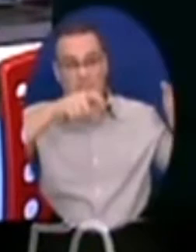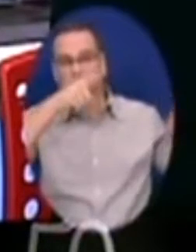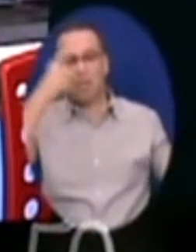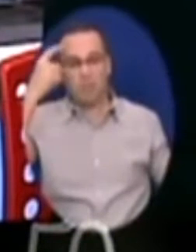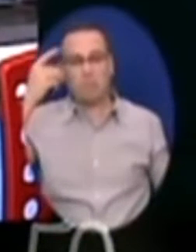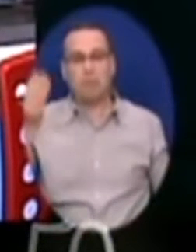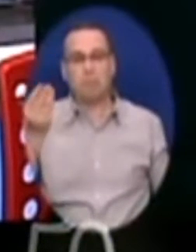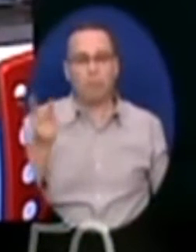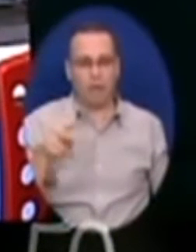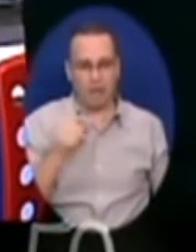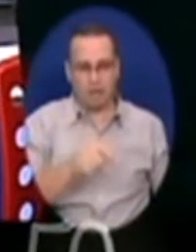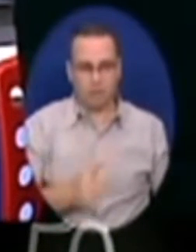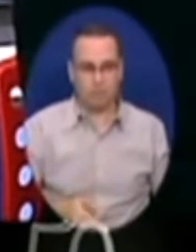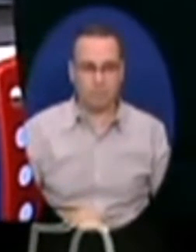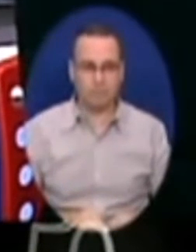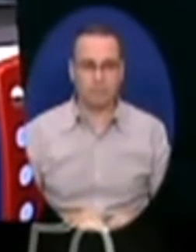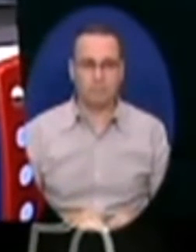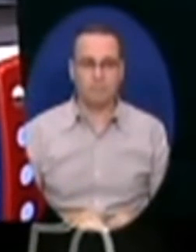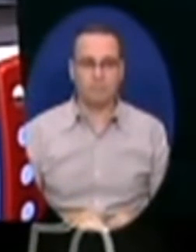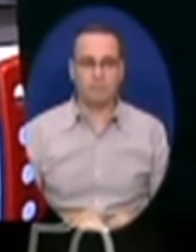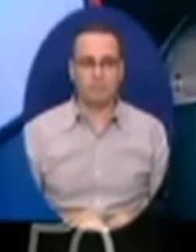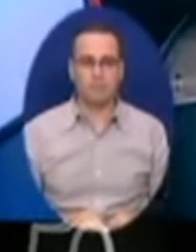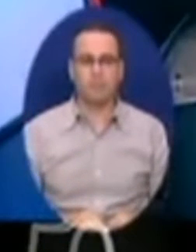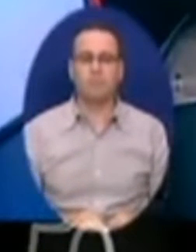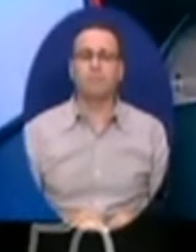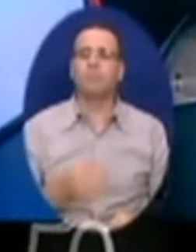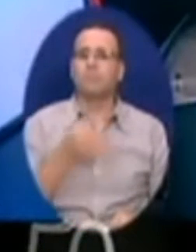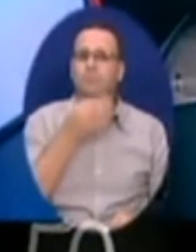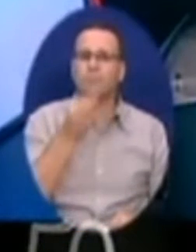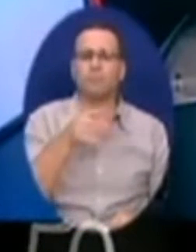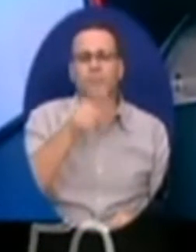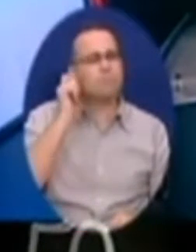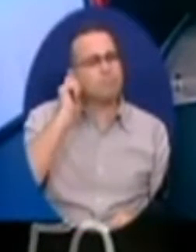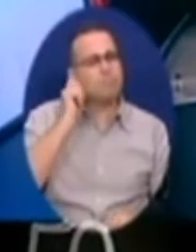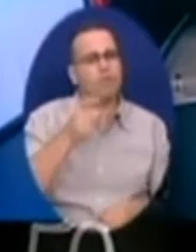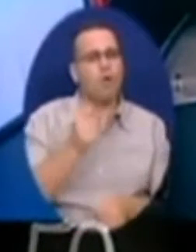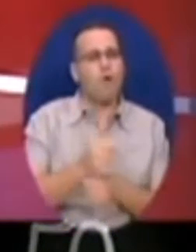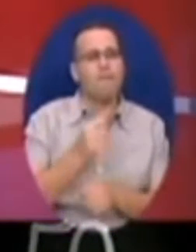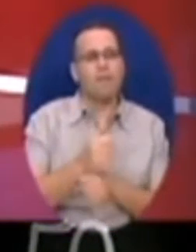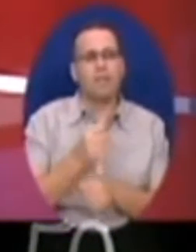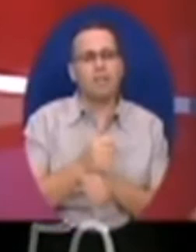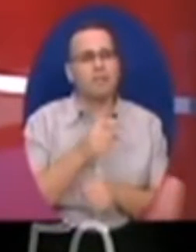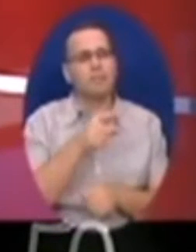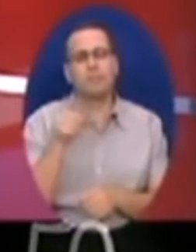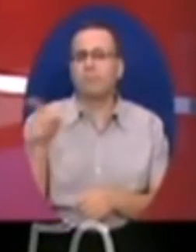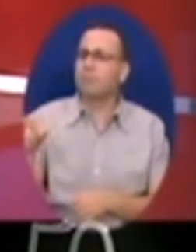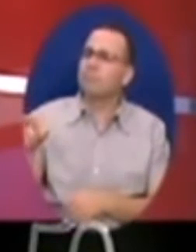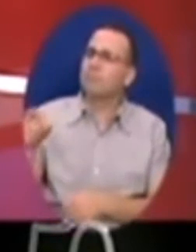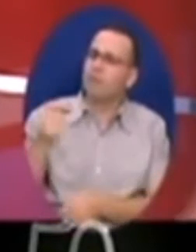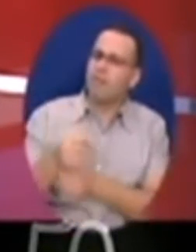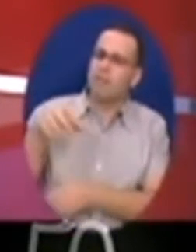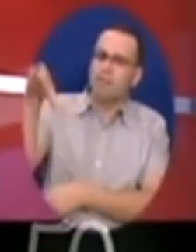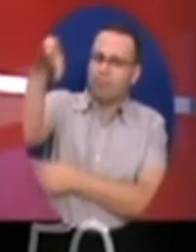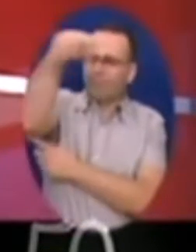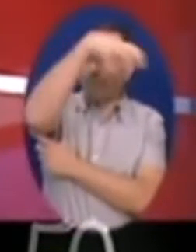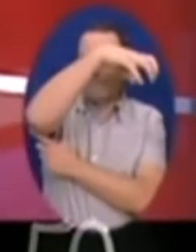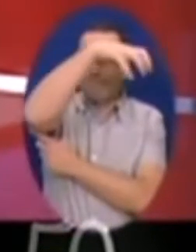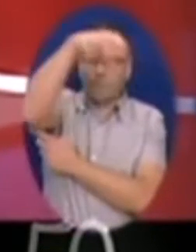ידעו שנהרג שם בן אדם. קטי, תכניסי אותנו לאתר, זה באמת מפחיד, באמת אין הקפדות,